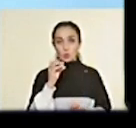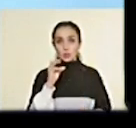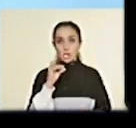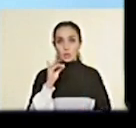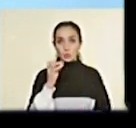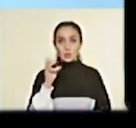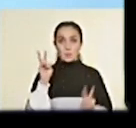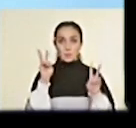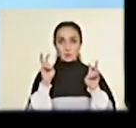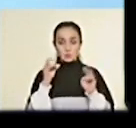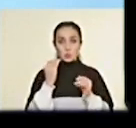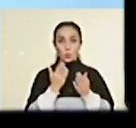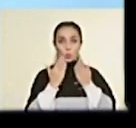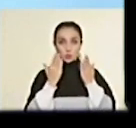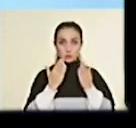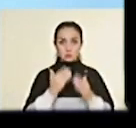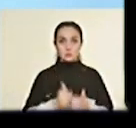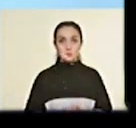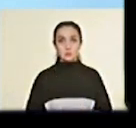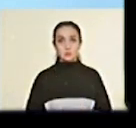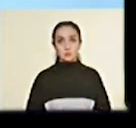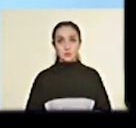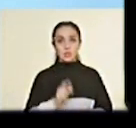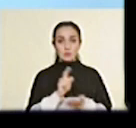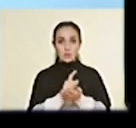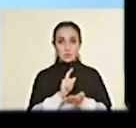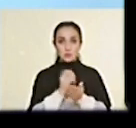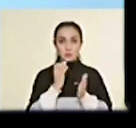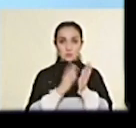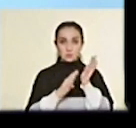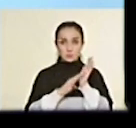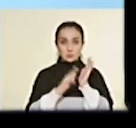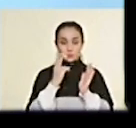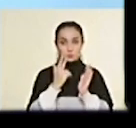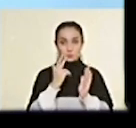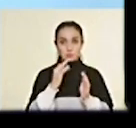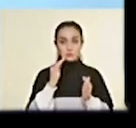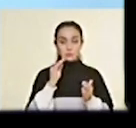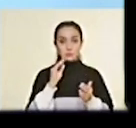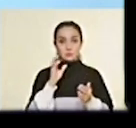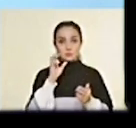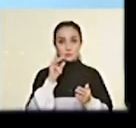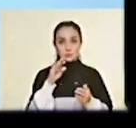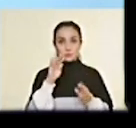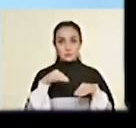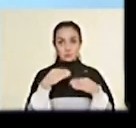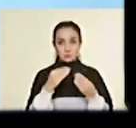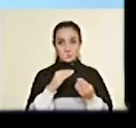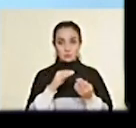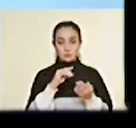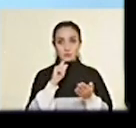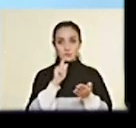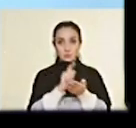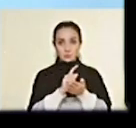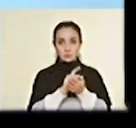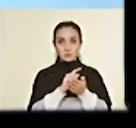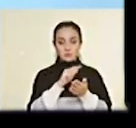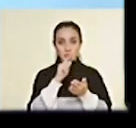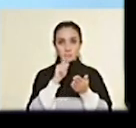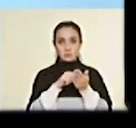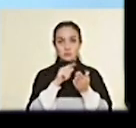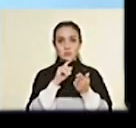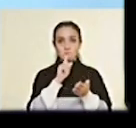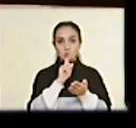koloniyalari mavzusini o'qing va darslikning 93 sahifasida berilgan savollarga javob yozing. Albatta,